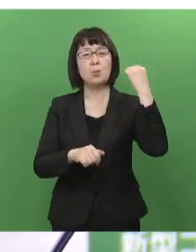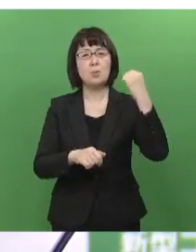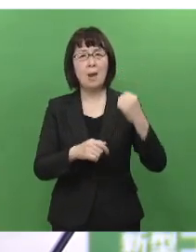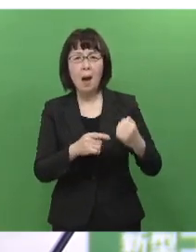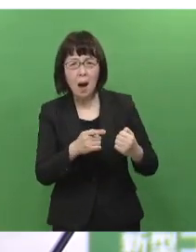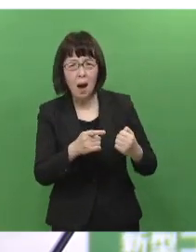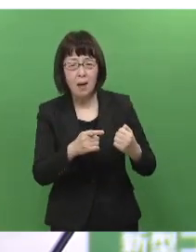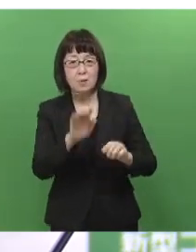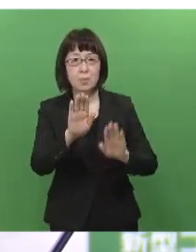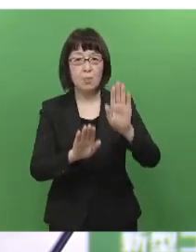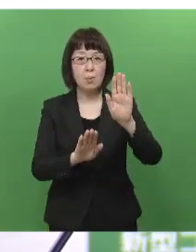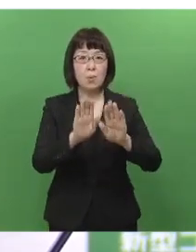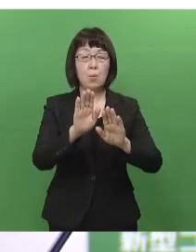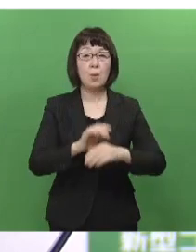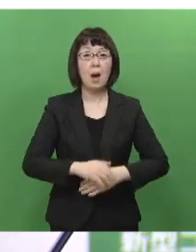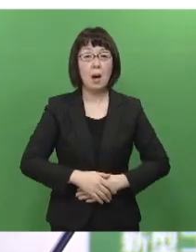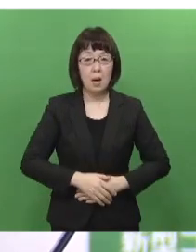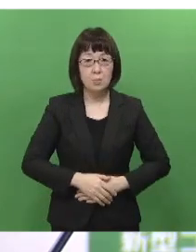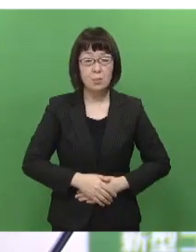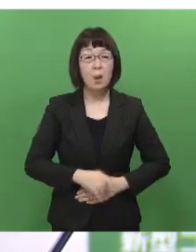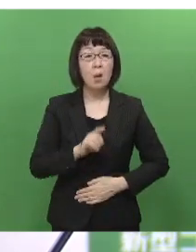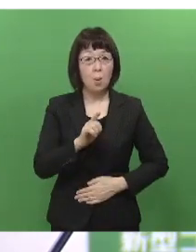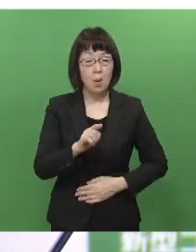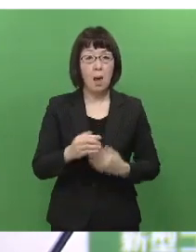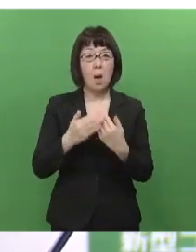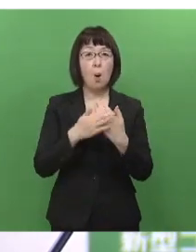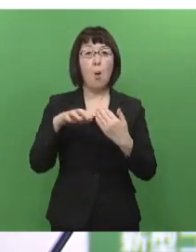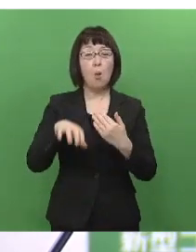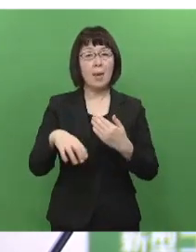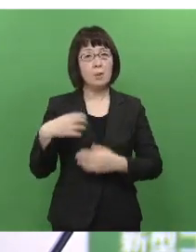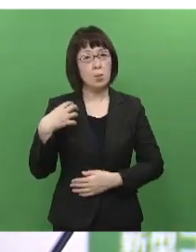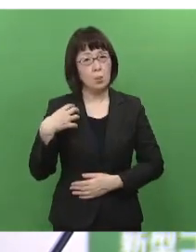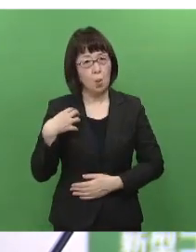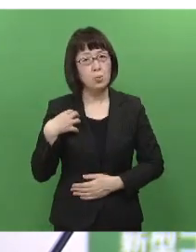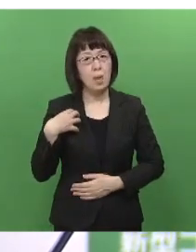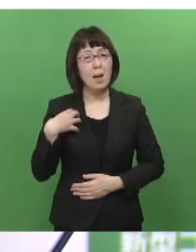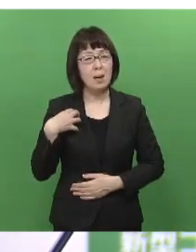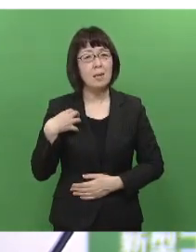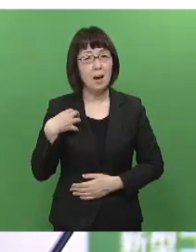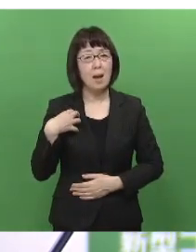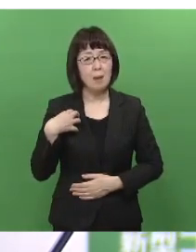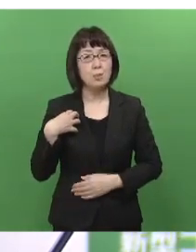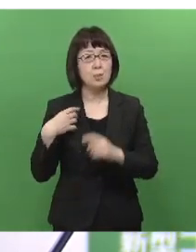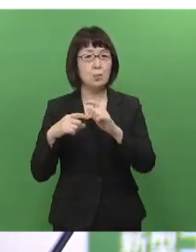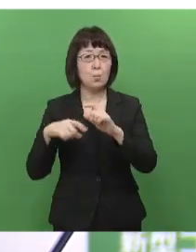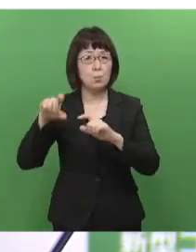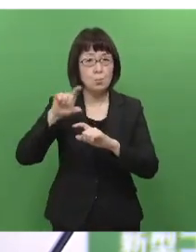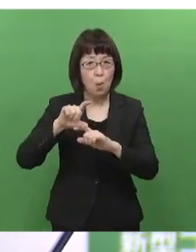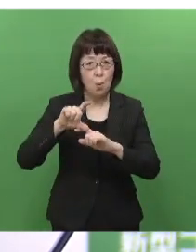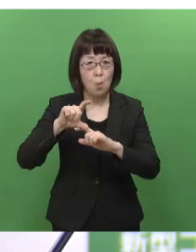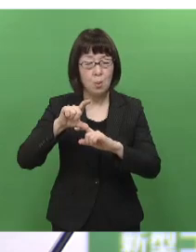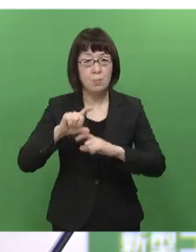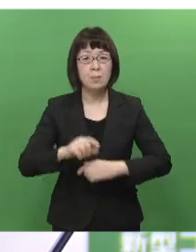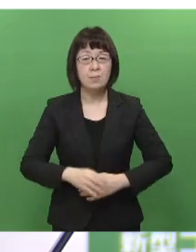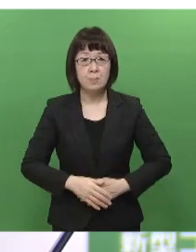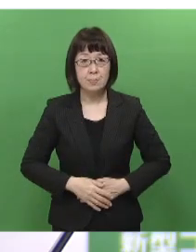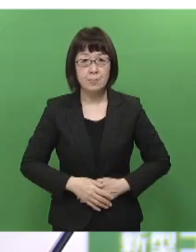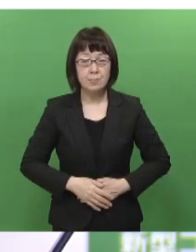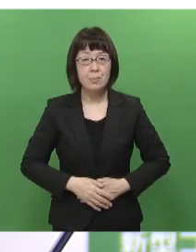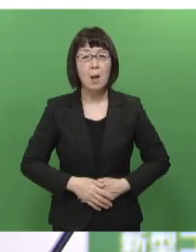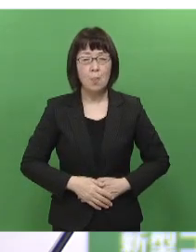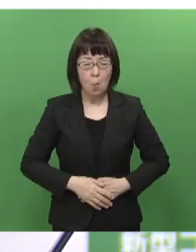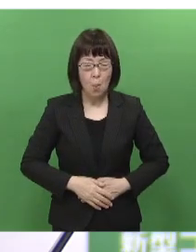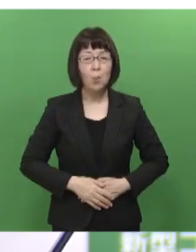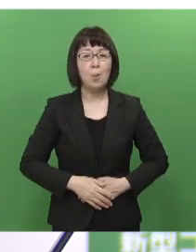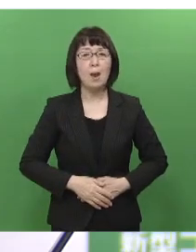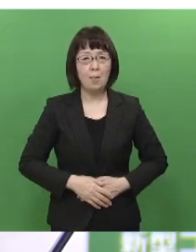るわけですね。それは保健所の負担からすればダブルの意味で負担になるわけです。ですからそういうことはおや